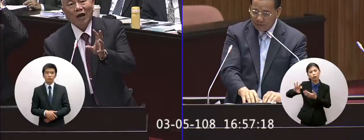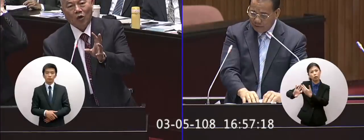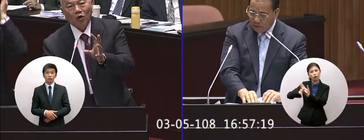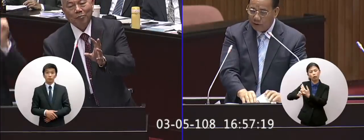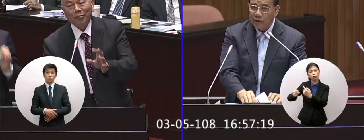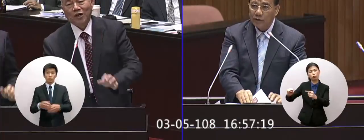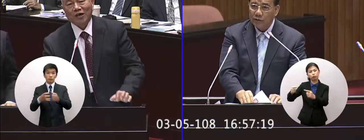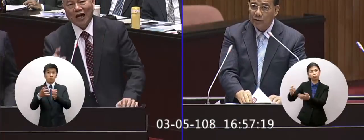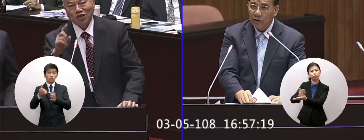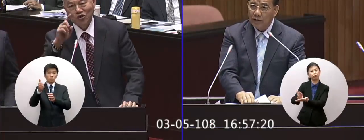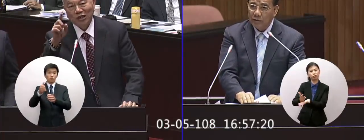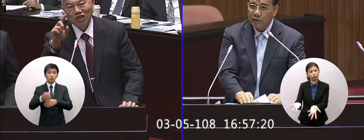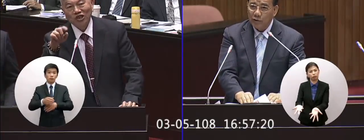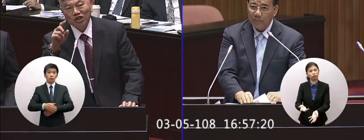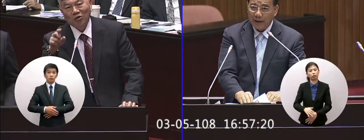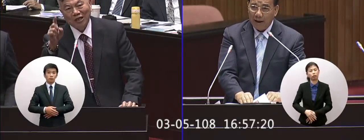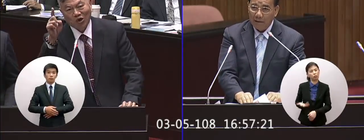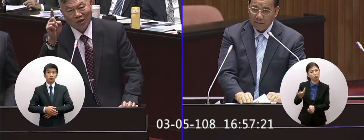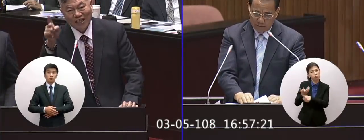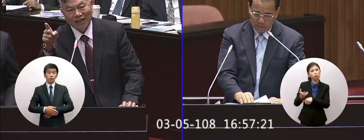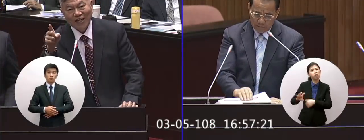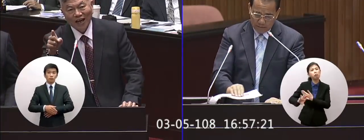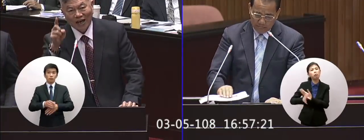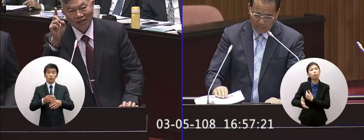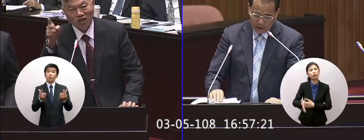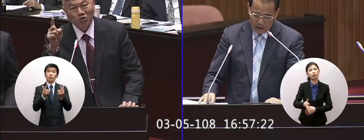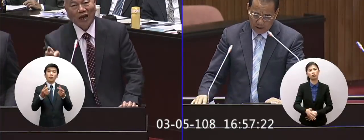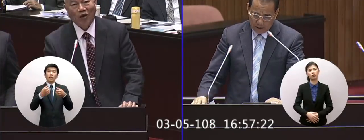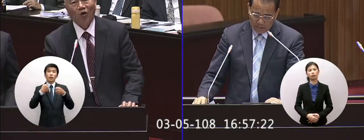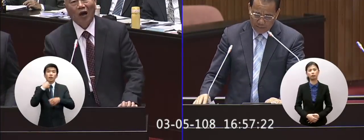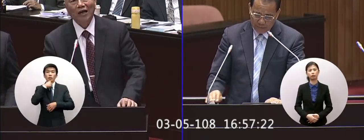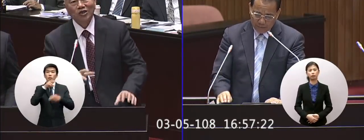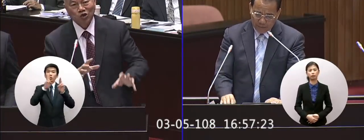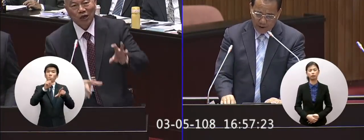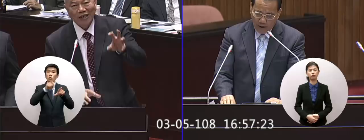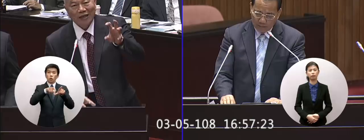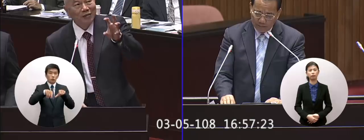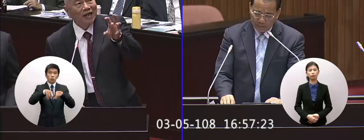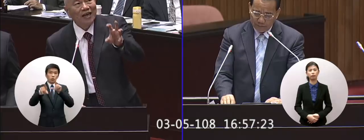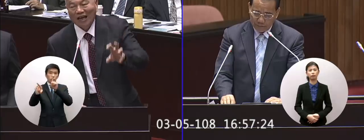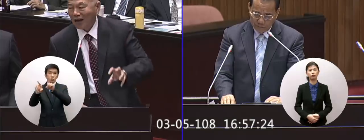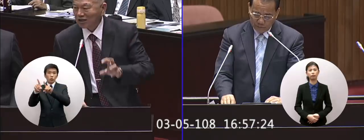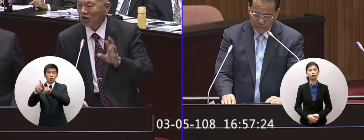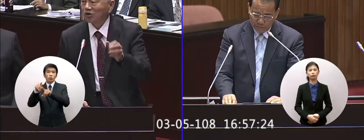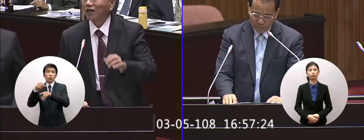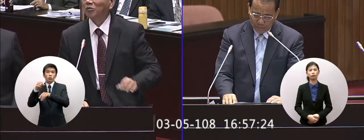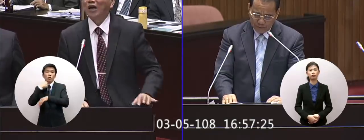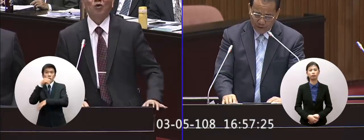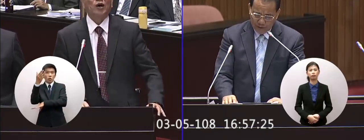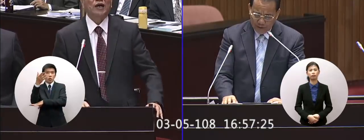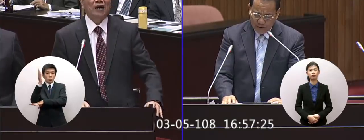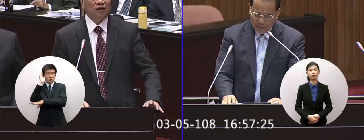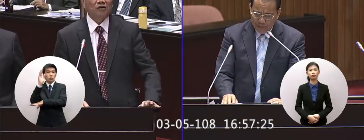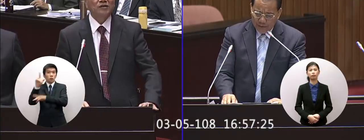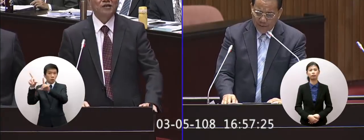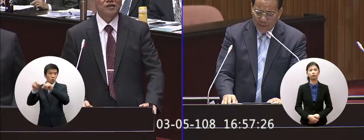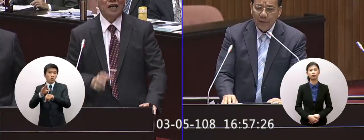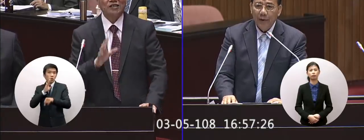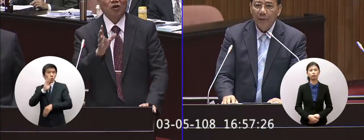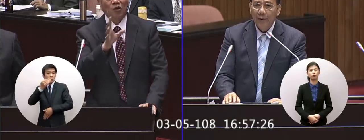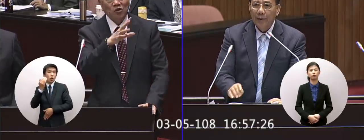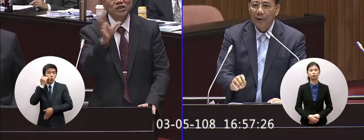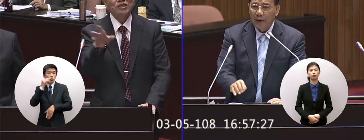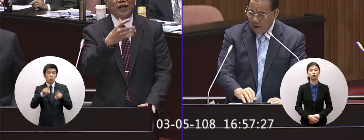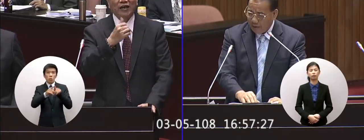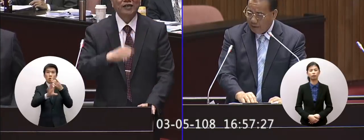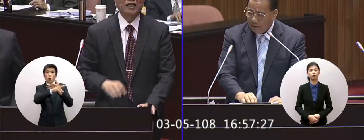个部长在做报告啊，示范性计划叫台电，那个政府采购法，出来这民间的开发商这个不敢换了，哟，这